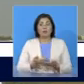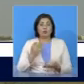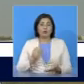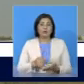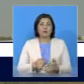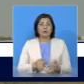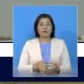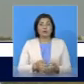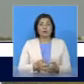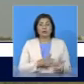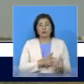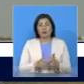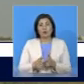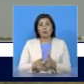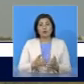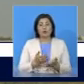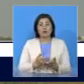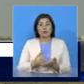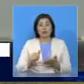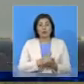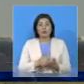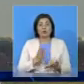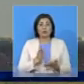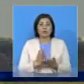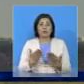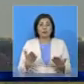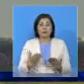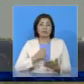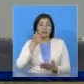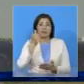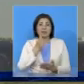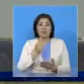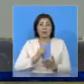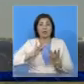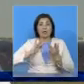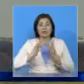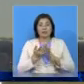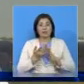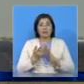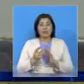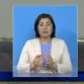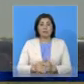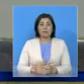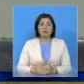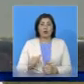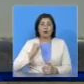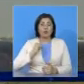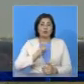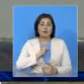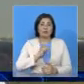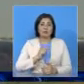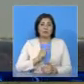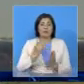қағаз жүзінде жүретін болса, биылдан бастап қолдау сайты бар. Сол сайтқа әр